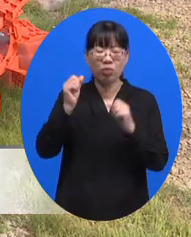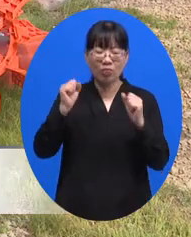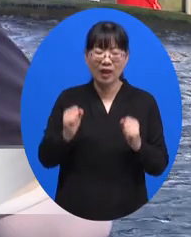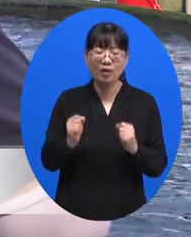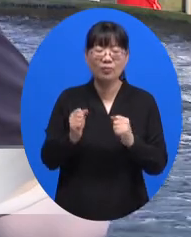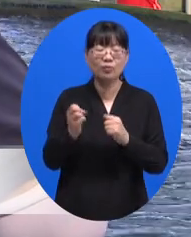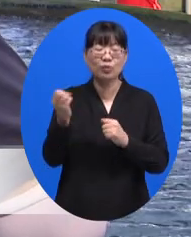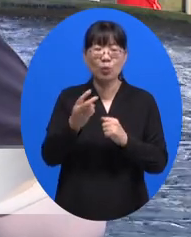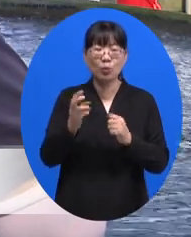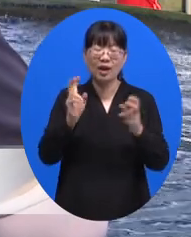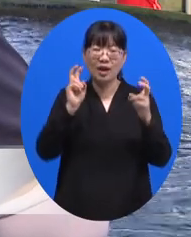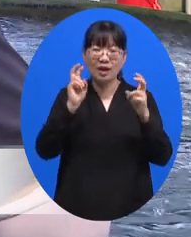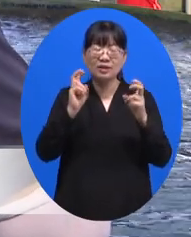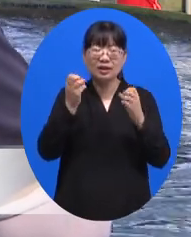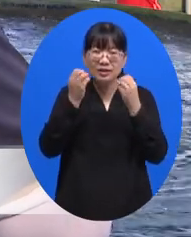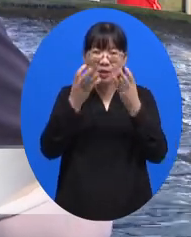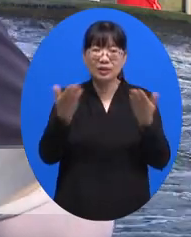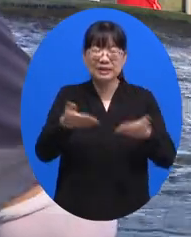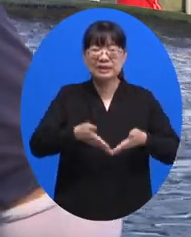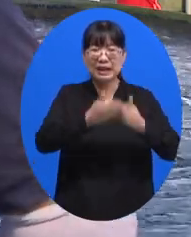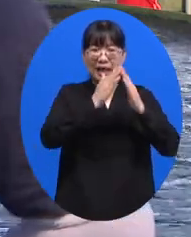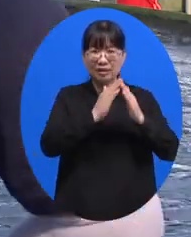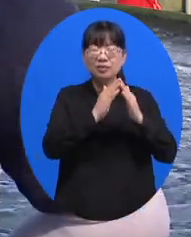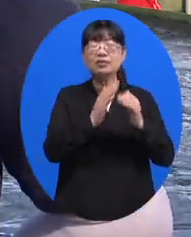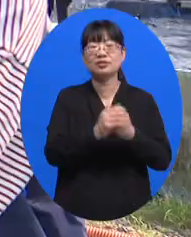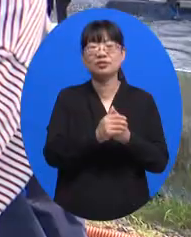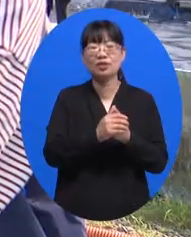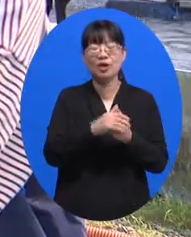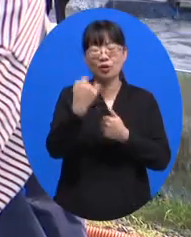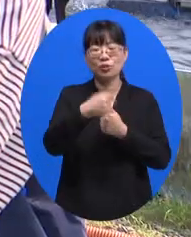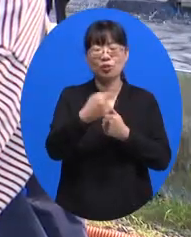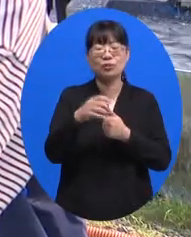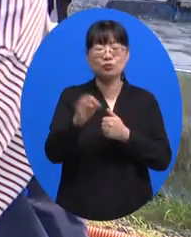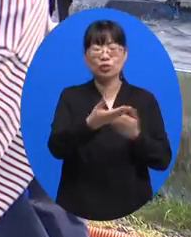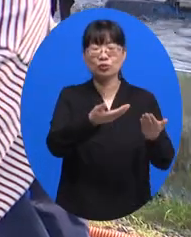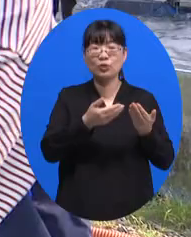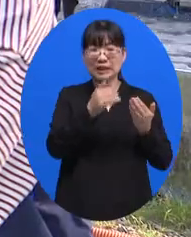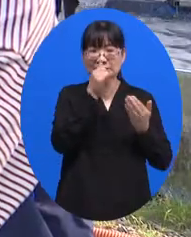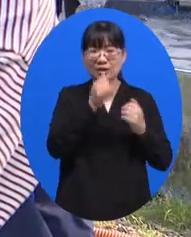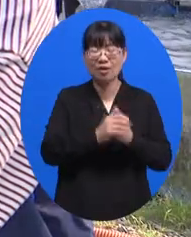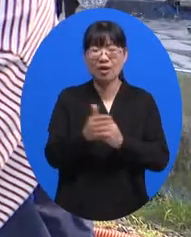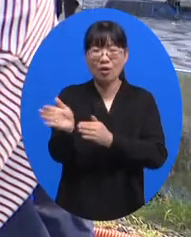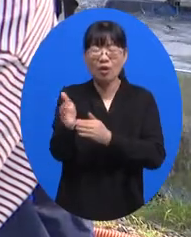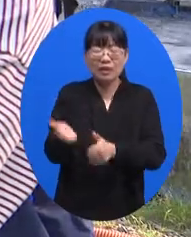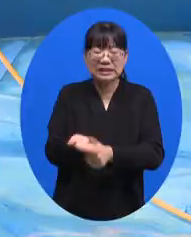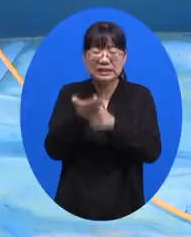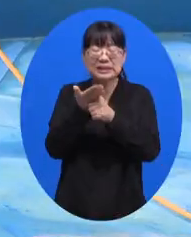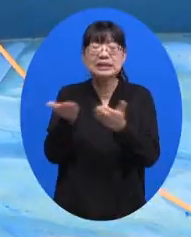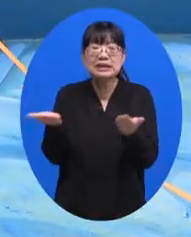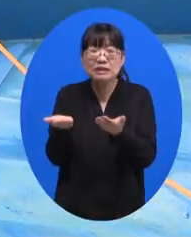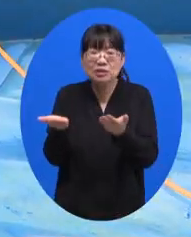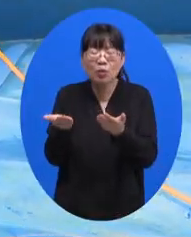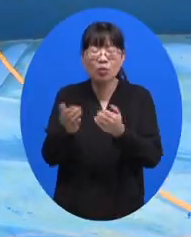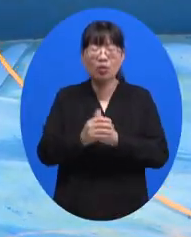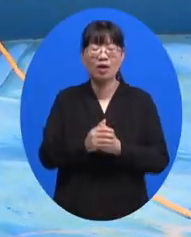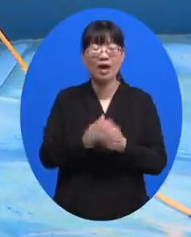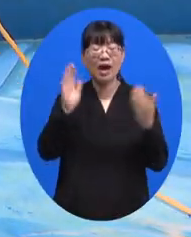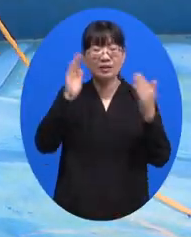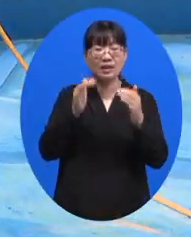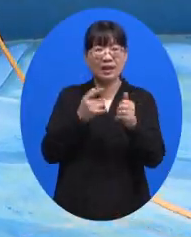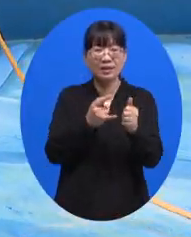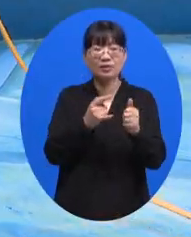창업에 필요한 알짜배기 교육을 받을 수 있는 무료 수업. 양식업도 귀여를 꿈꾸는 학생들에게 빼놓을 수